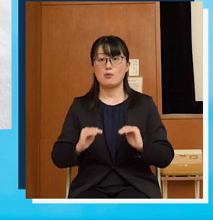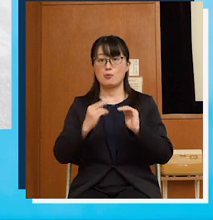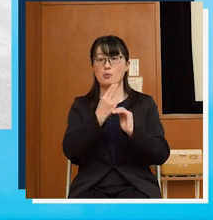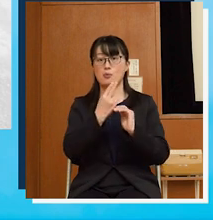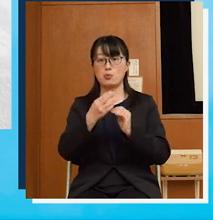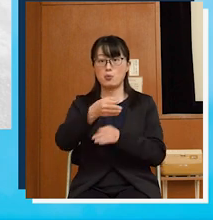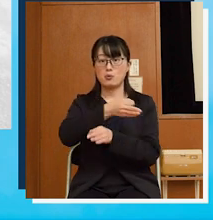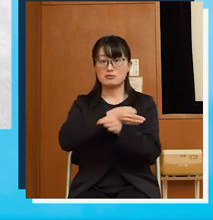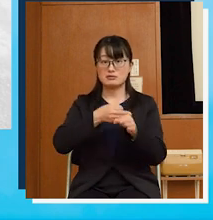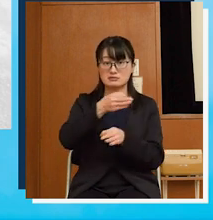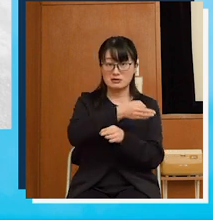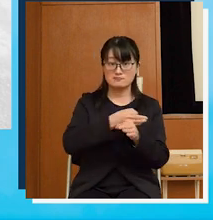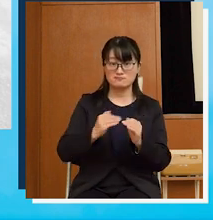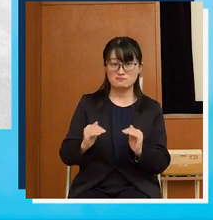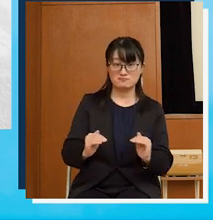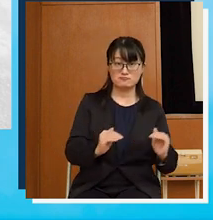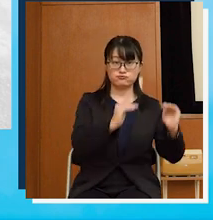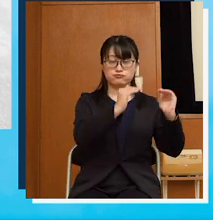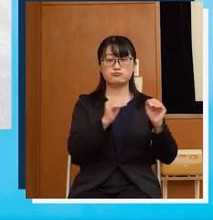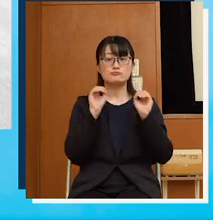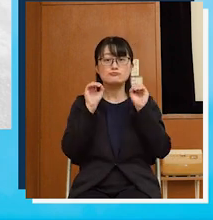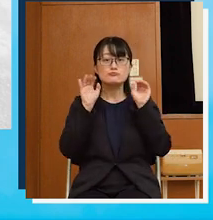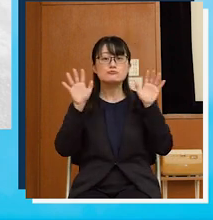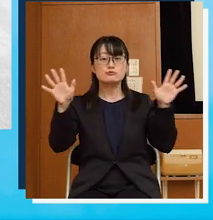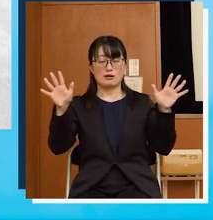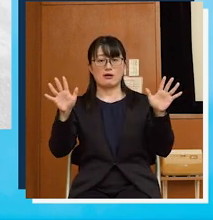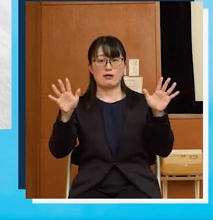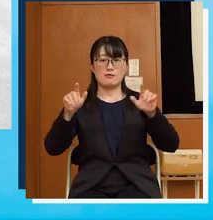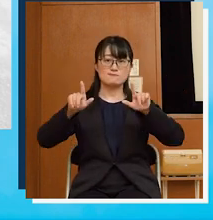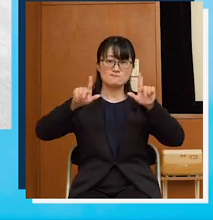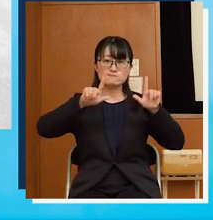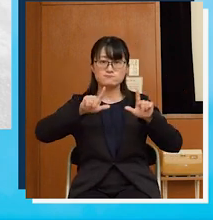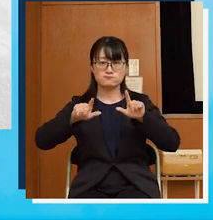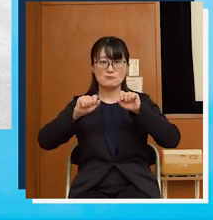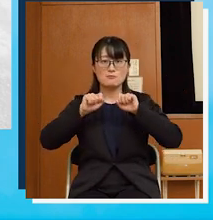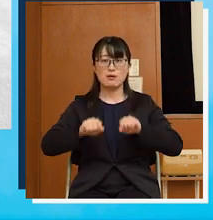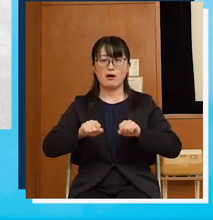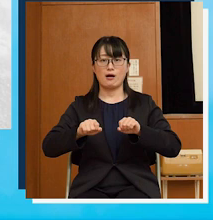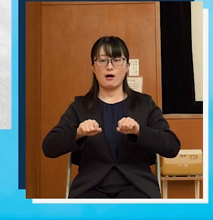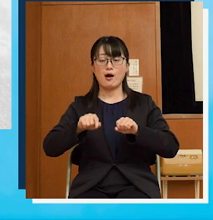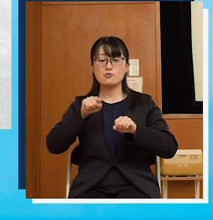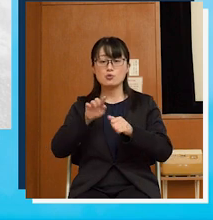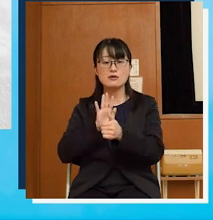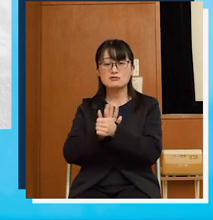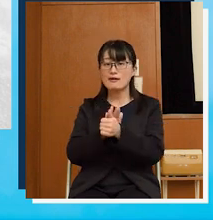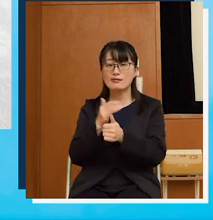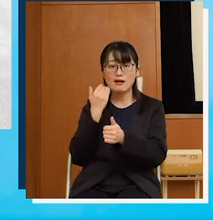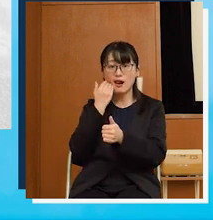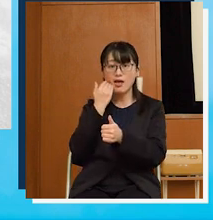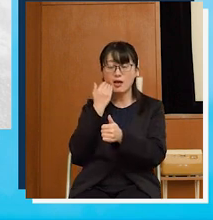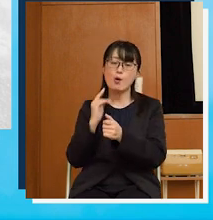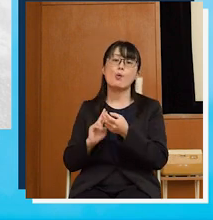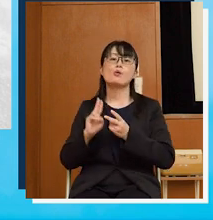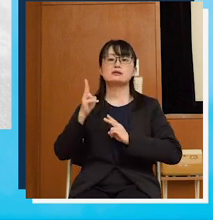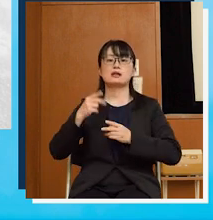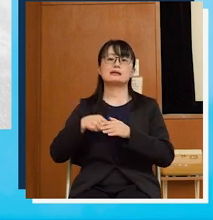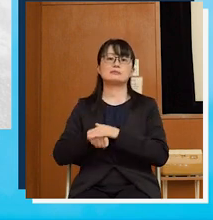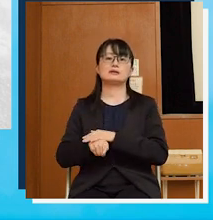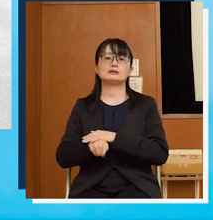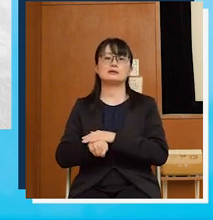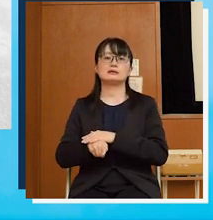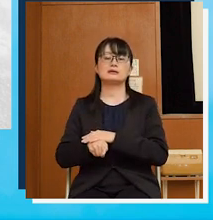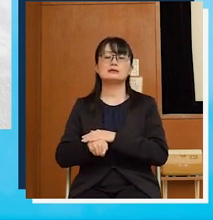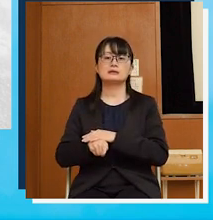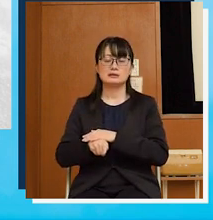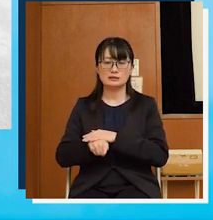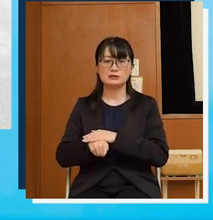豊かな暮らしを築いてきたそれを影で支えてきたのは沖縄なんだとこの事実を政府も日本国民も